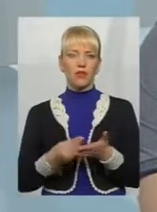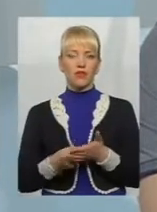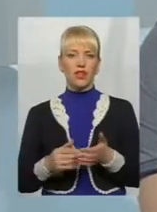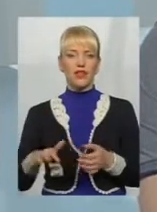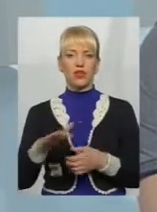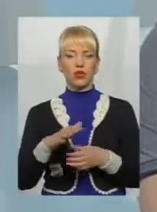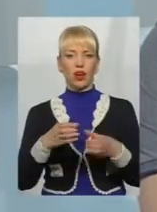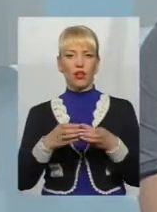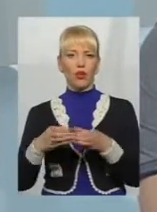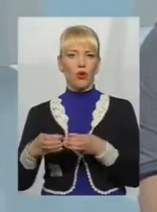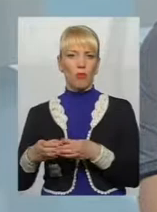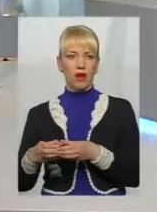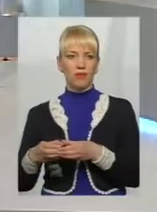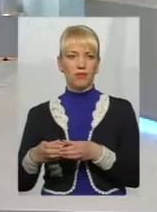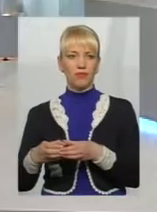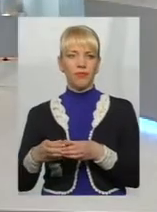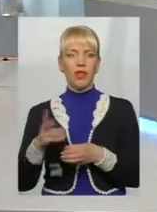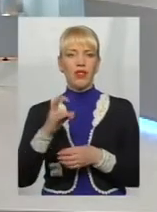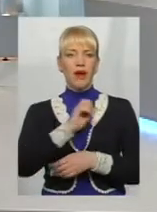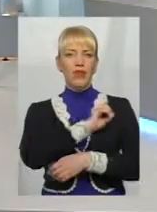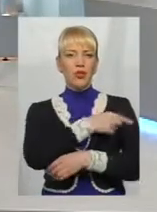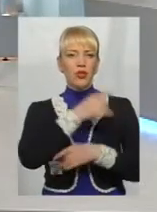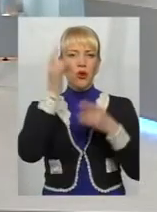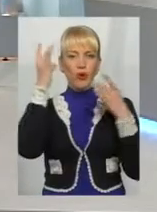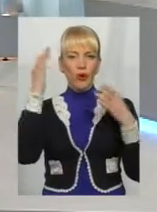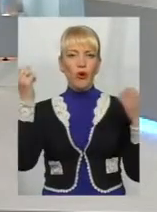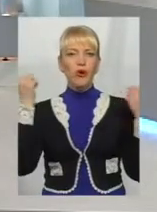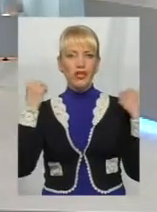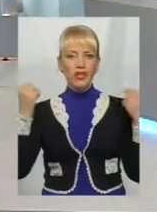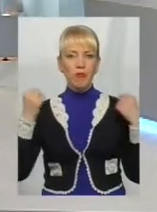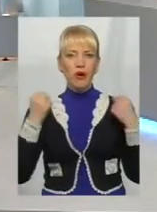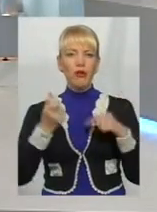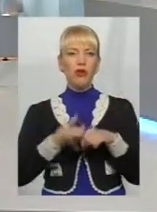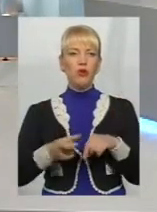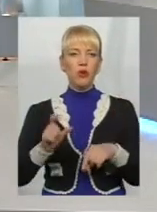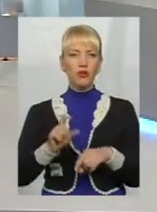територіальних громад на фізичну культуру і спорт дуже